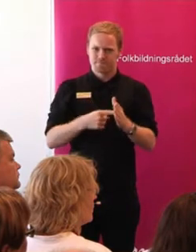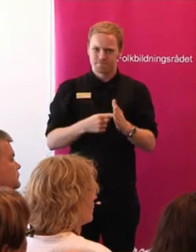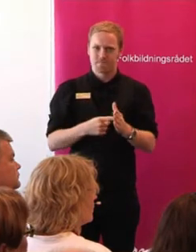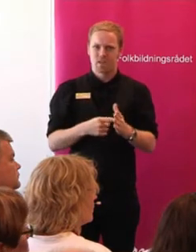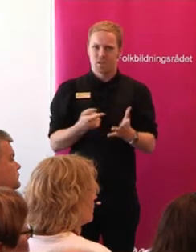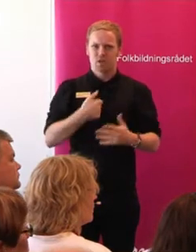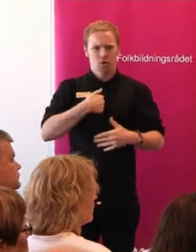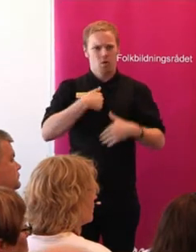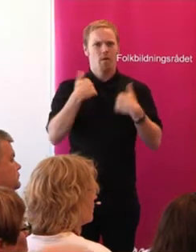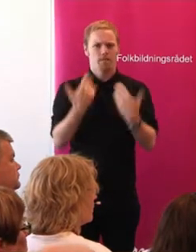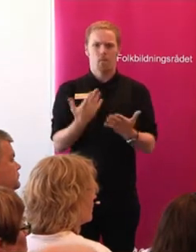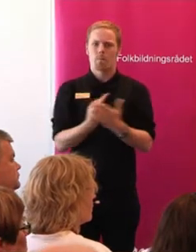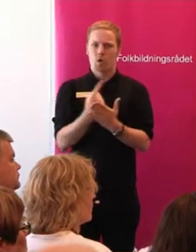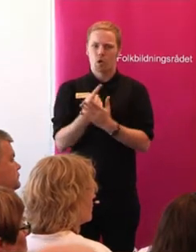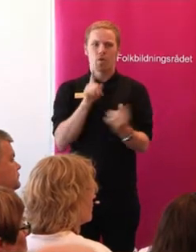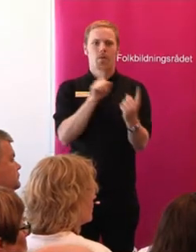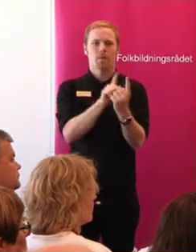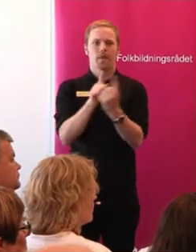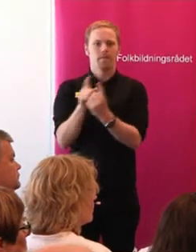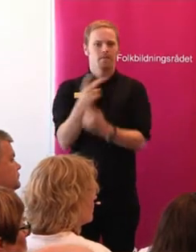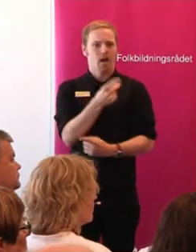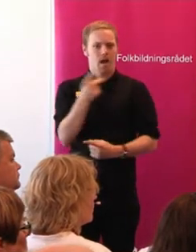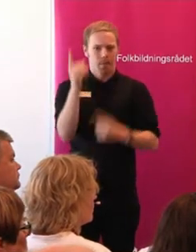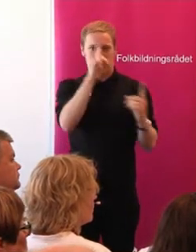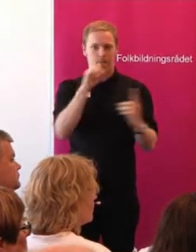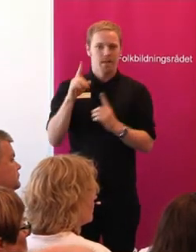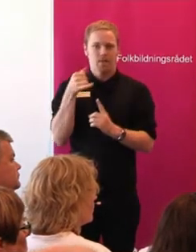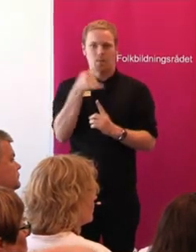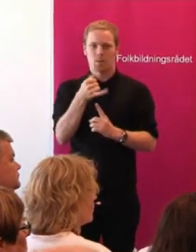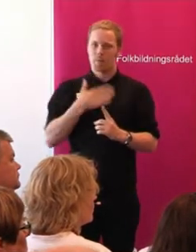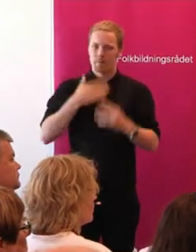träffa andra människor i utbildning.